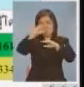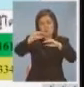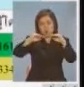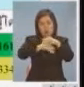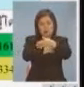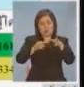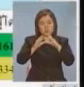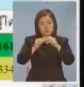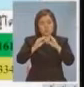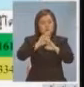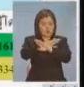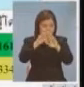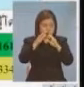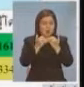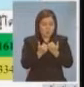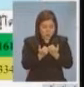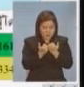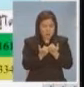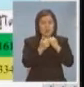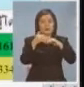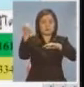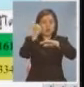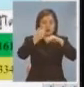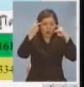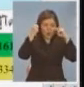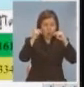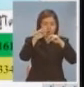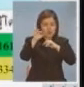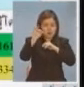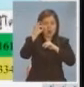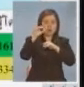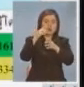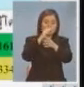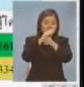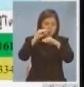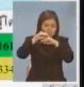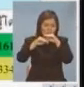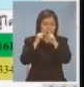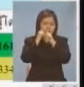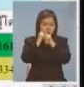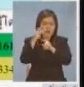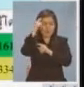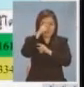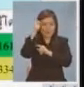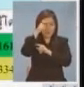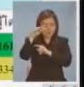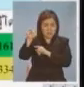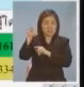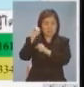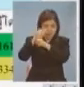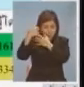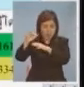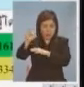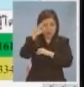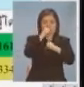าวไปแล้ววันนี้ท่านก็มาหยิบเอาโครงการซึ่งท่านนายกอภิสิทธิ์ตั้งเอาไว้ว่าจะสร้างเส้นทางรถไฟความเร็วสูง